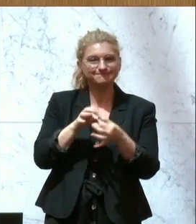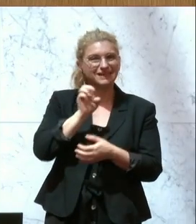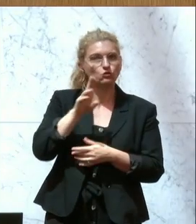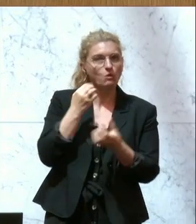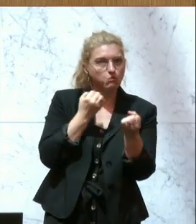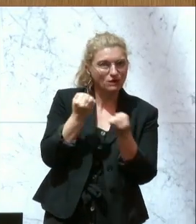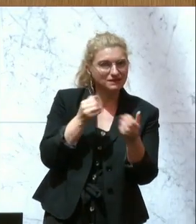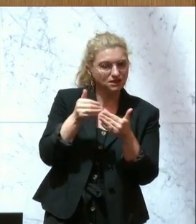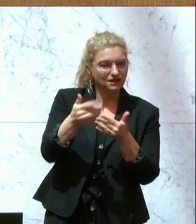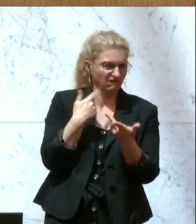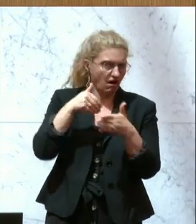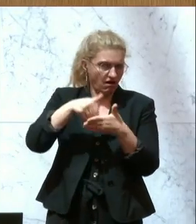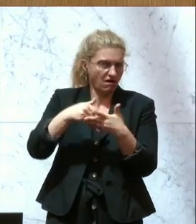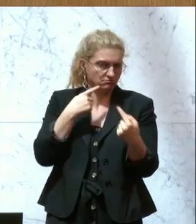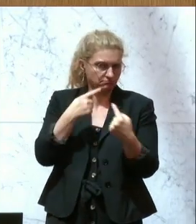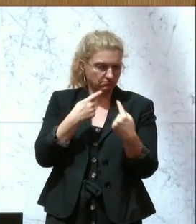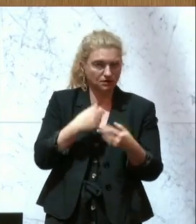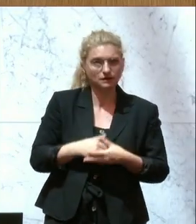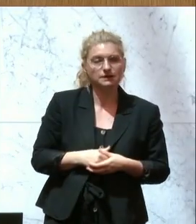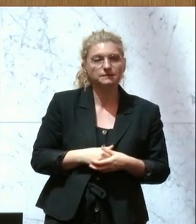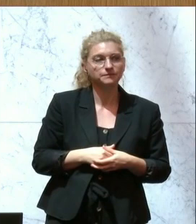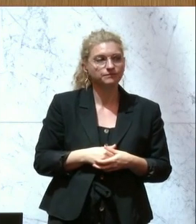oder gegangen ist über weite Teile, wo